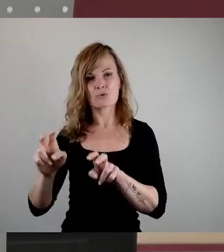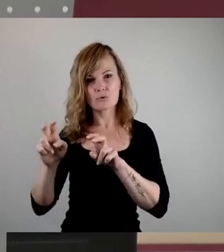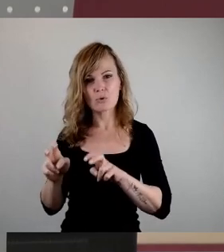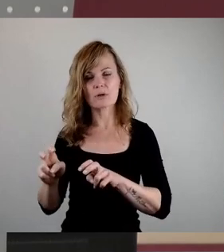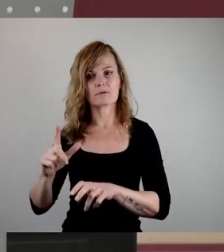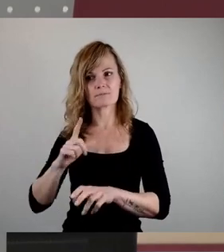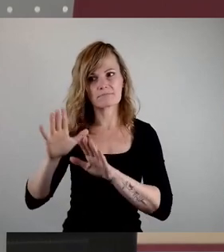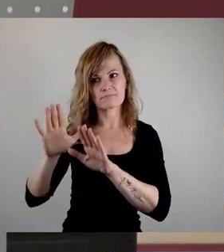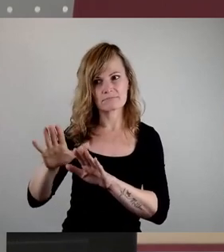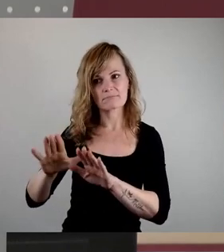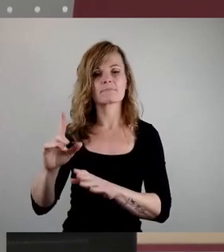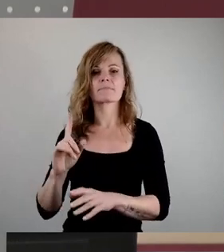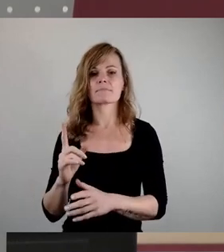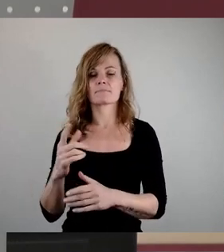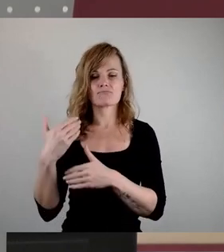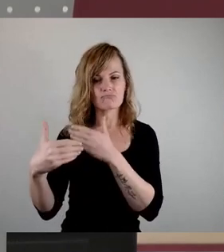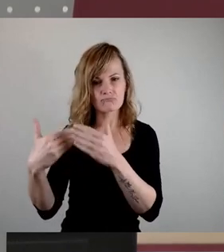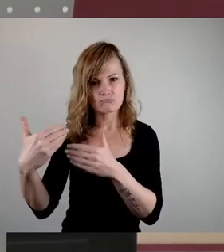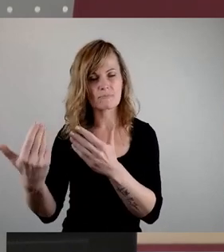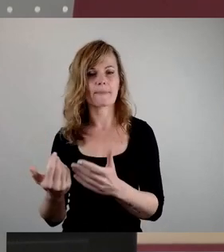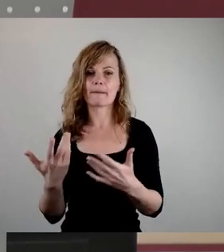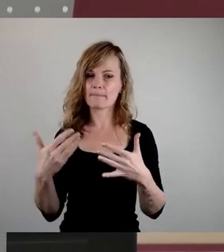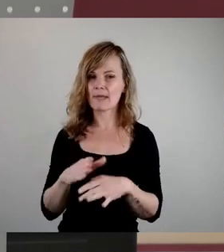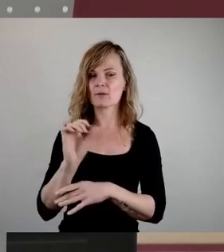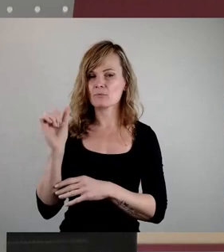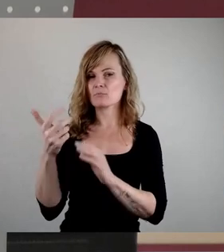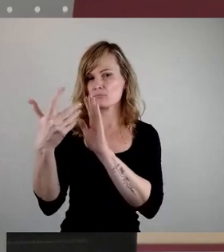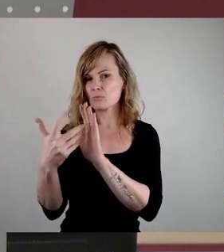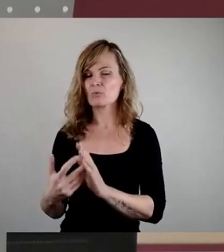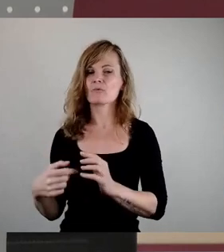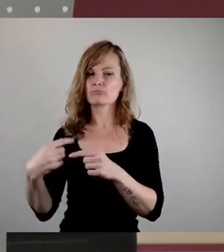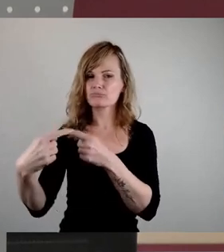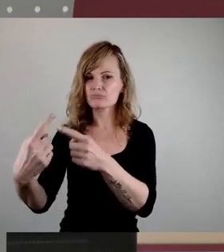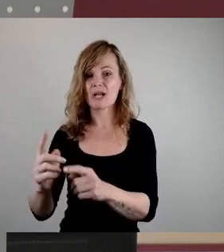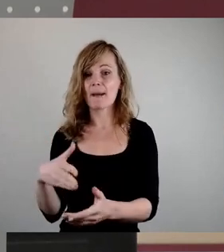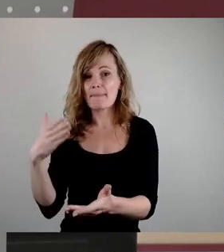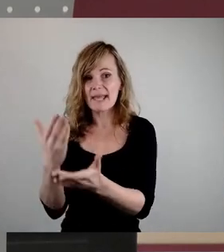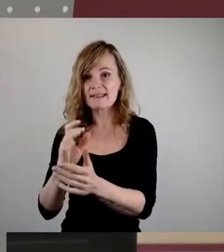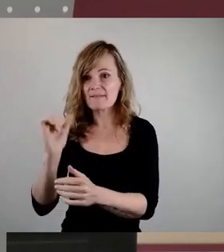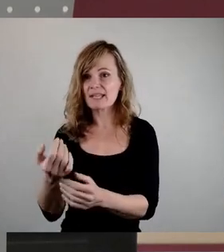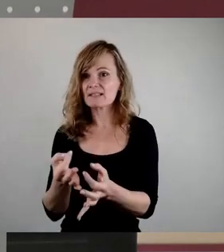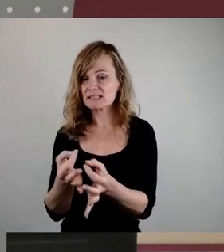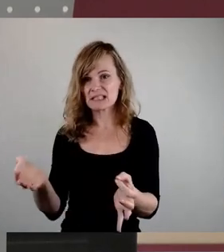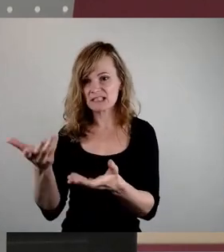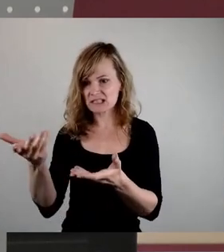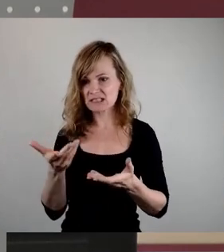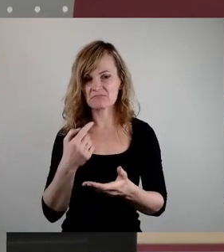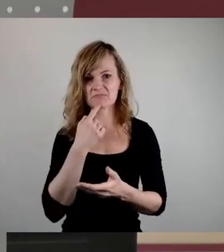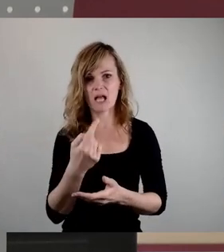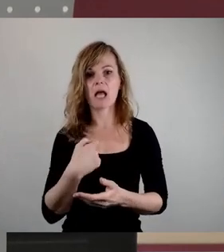gewissen Bereitschaft, da auch nochmal ein paar Prüfrunden zu drehen, am Ende auch wieder nur das Resultat bekommen. Wir brauchen